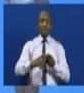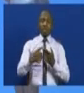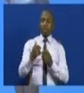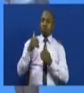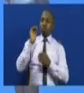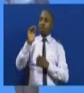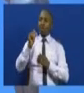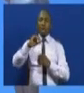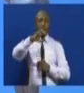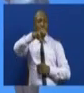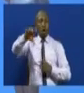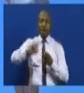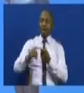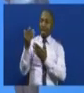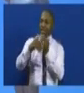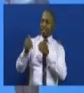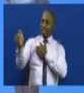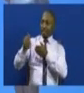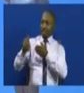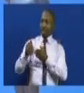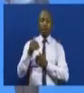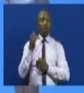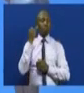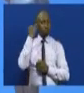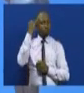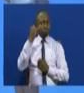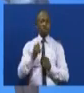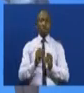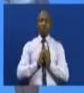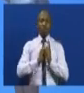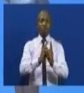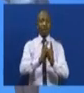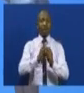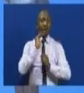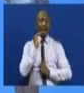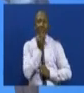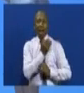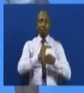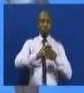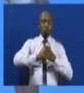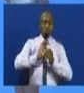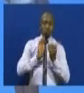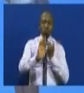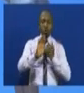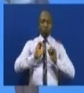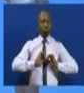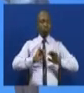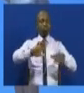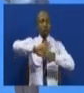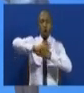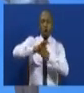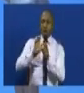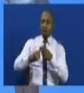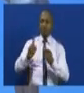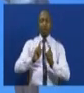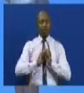jirani wamehimizwa kuendelea kuchukua tahadhari za kuzuia kuenea kwa maambukizi ya virusi vya korona, ikiwa ni pamoja na kuzingatia uvaaji wa